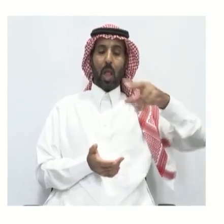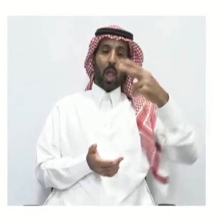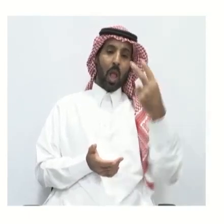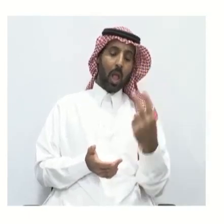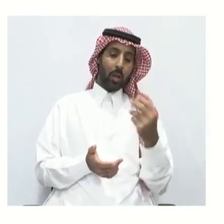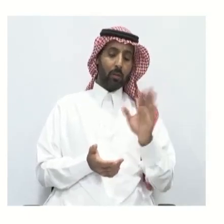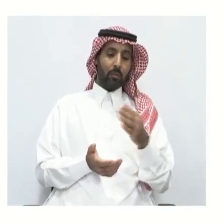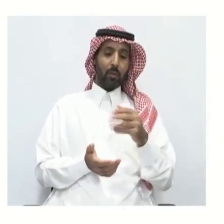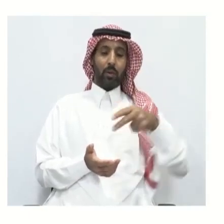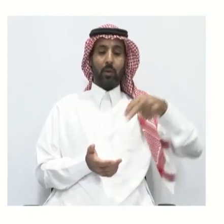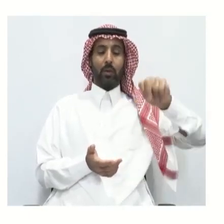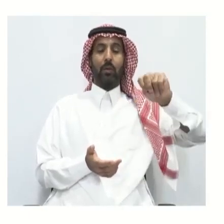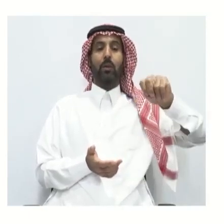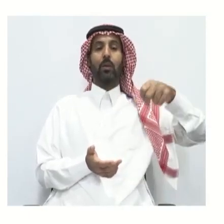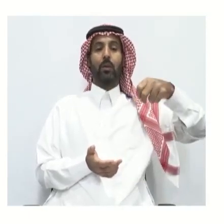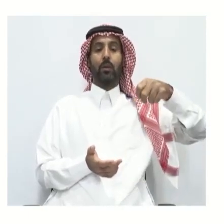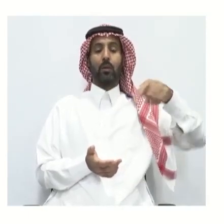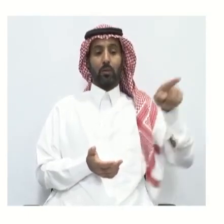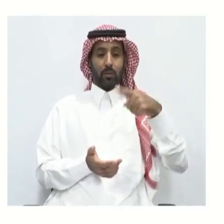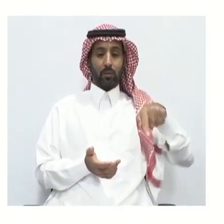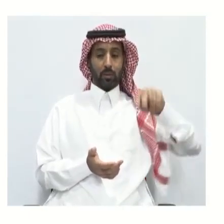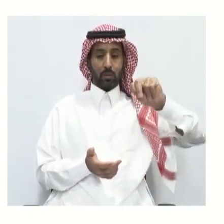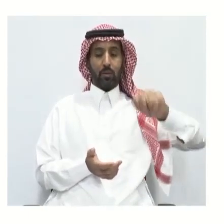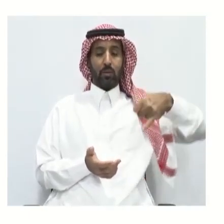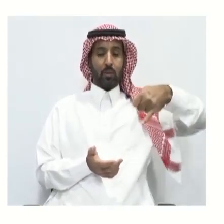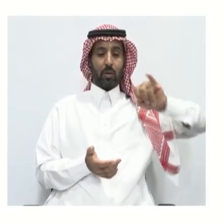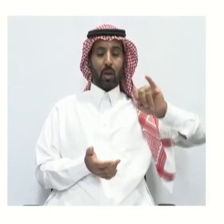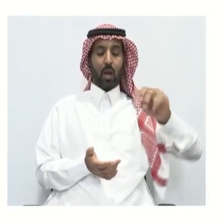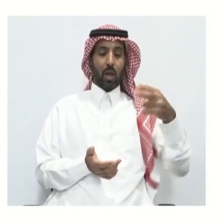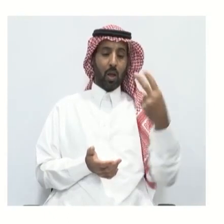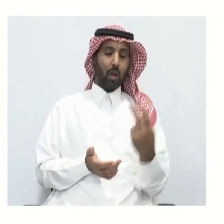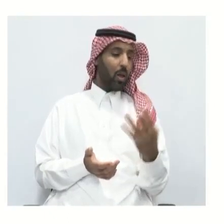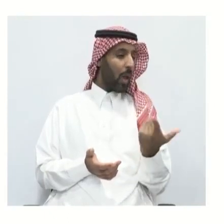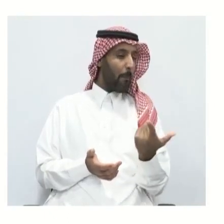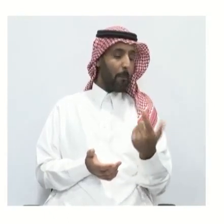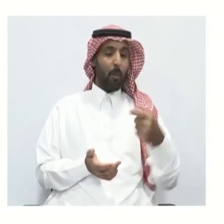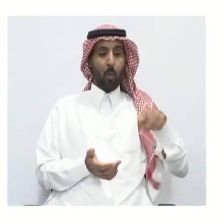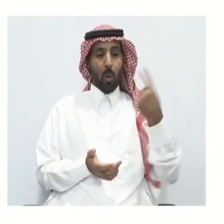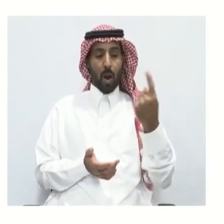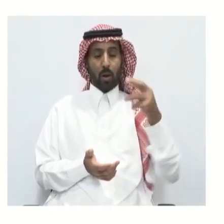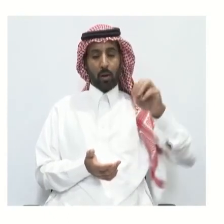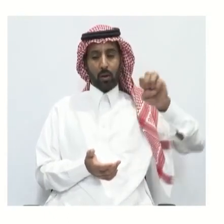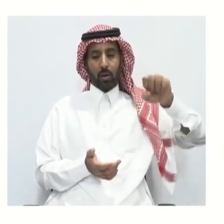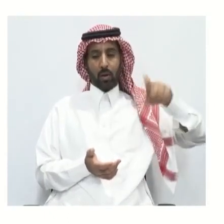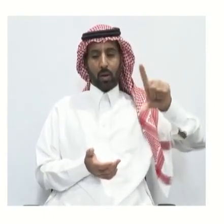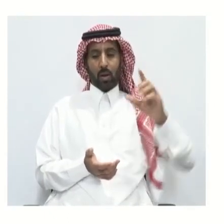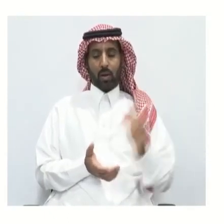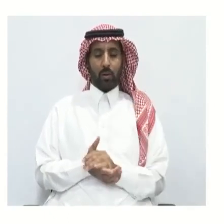او نستق من المعادله النسبه الموليه هذه هي المعادله المطلوب حساب عدد مولات يوديد الزنك